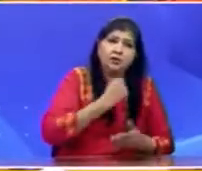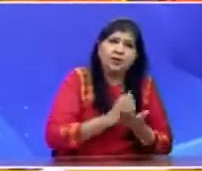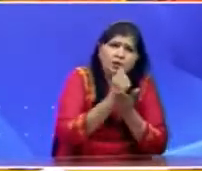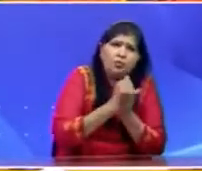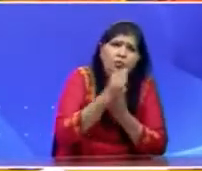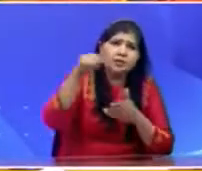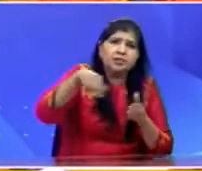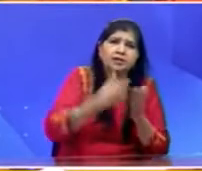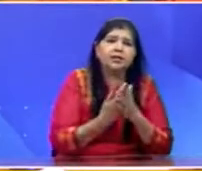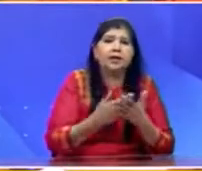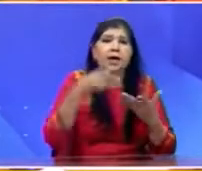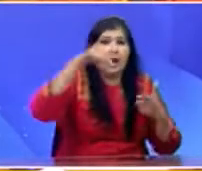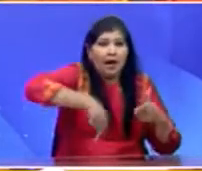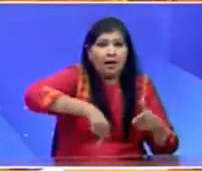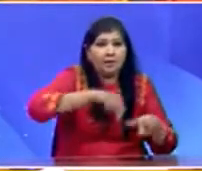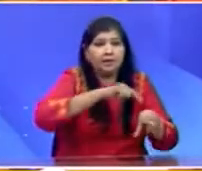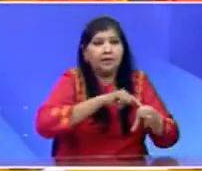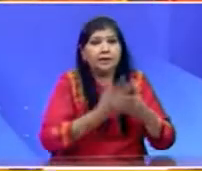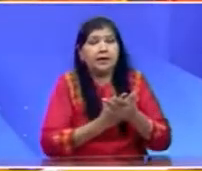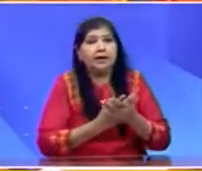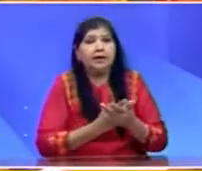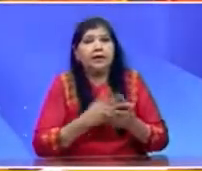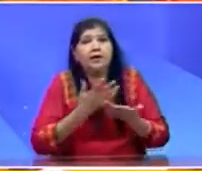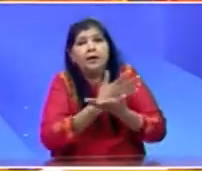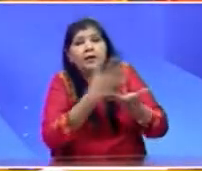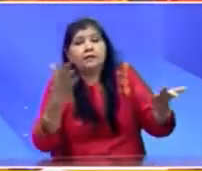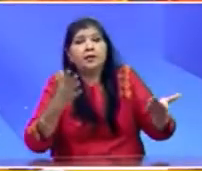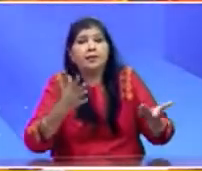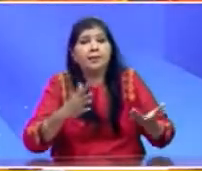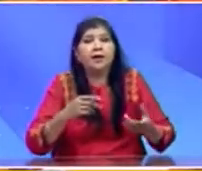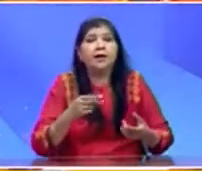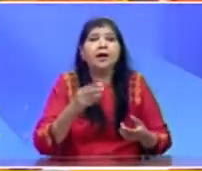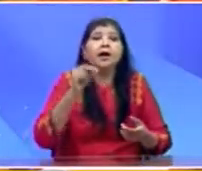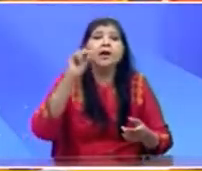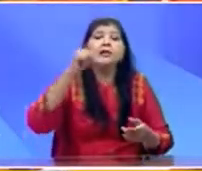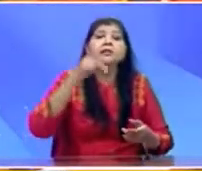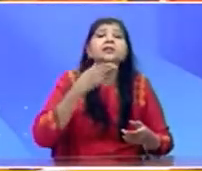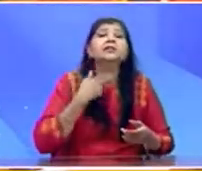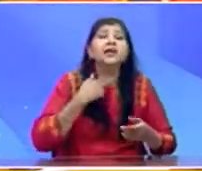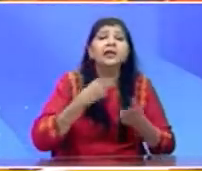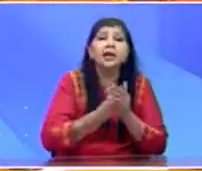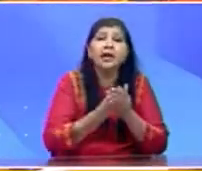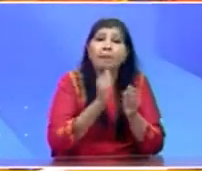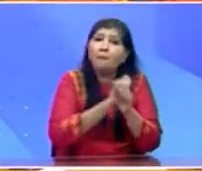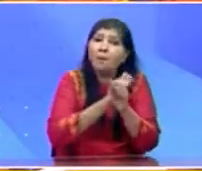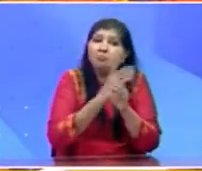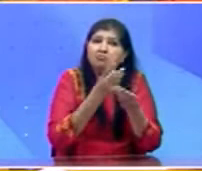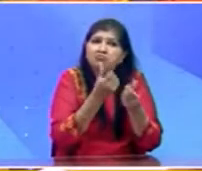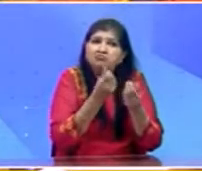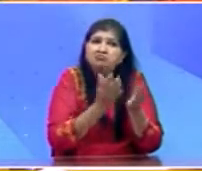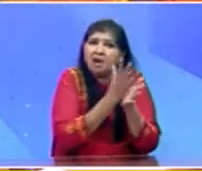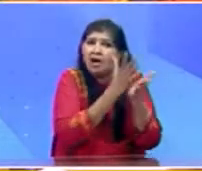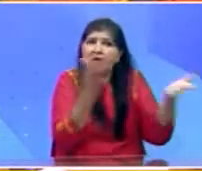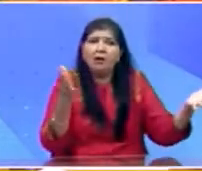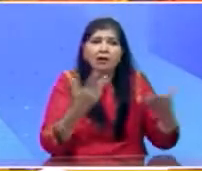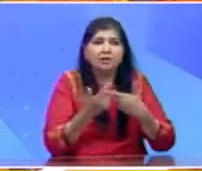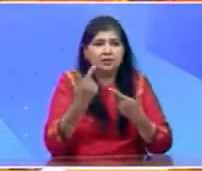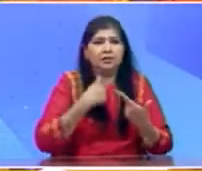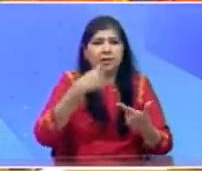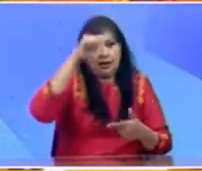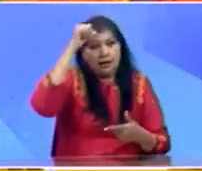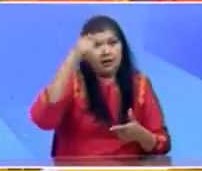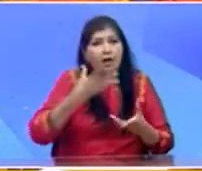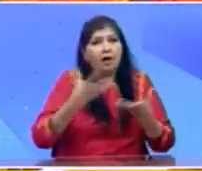ही आज देश इतना बड़ा शहद उत्पादक बन रहा है। आपको जानकर खुशी